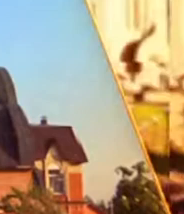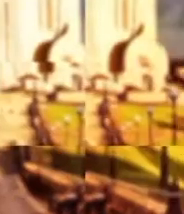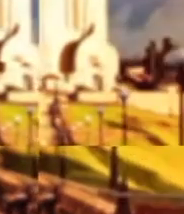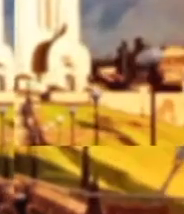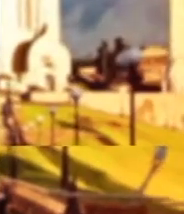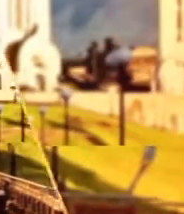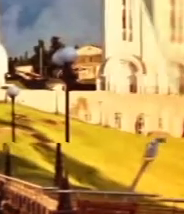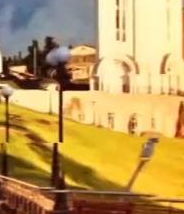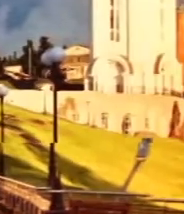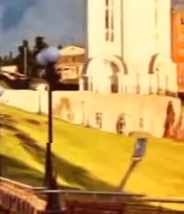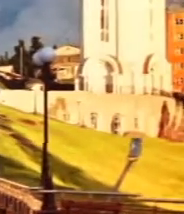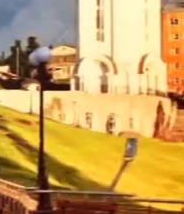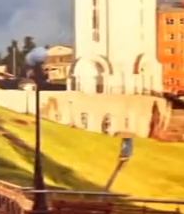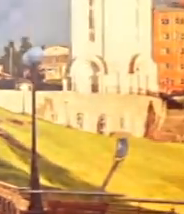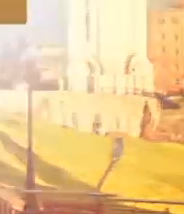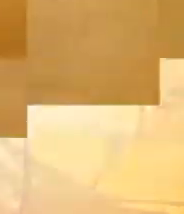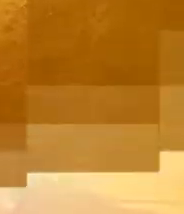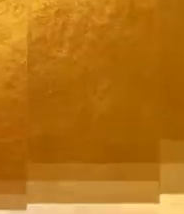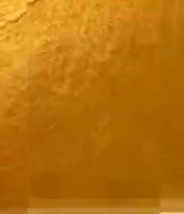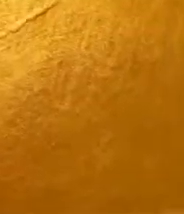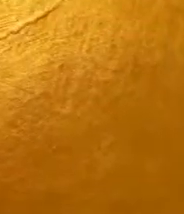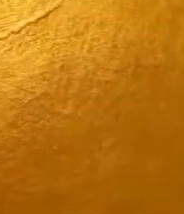МУЗЫКАЛЬНАЯ ЗАСТАВКА